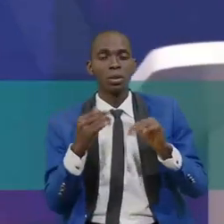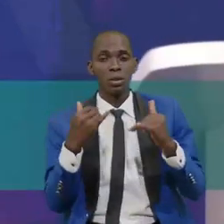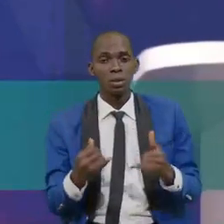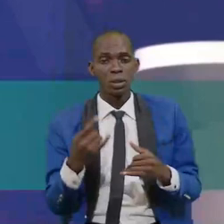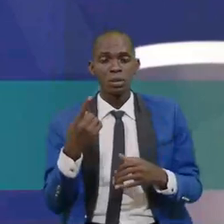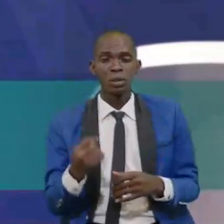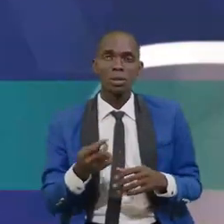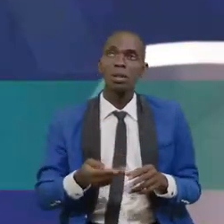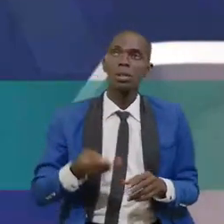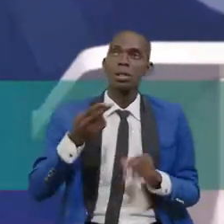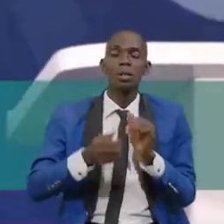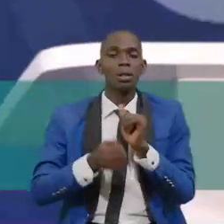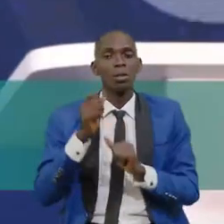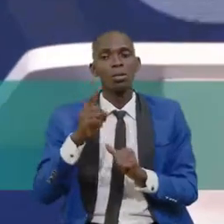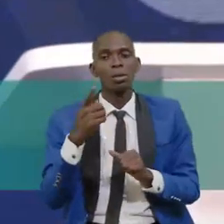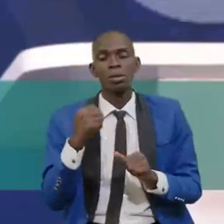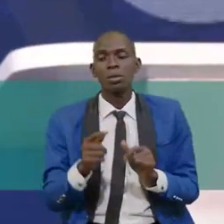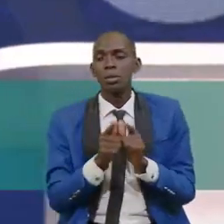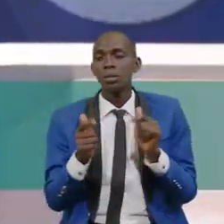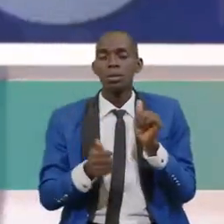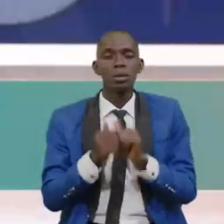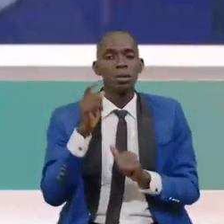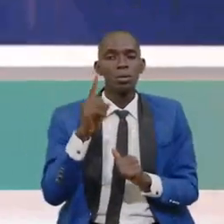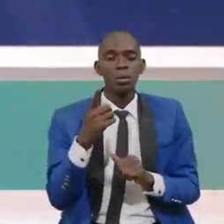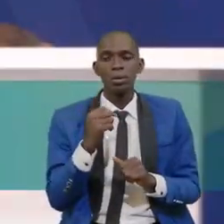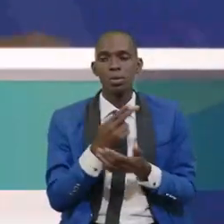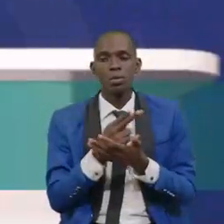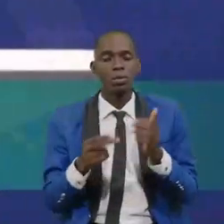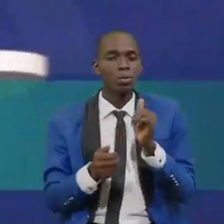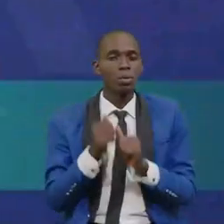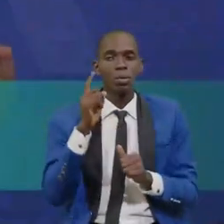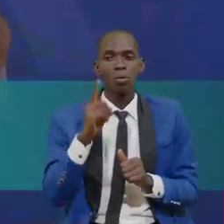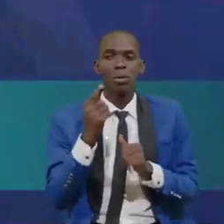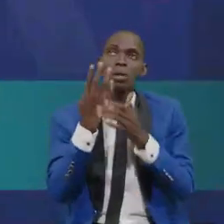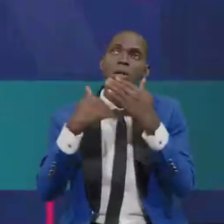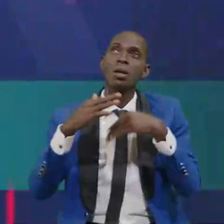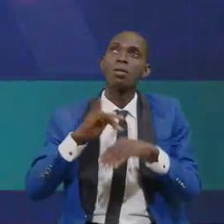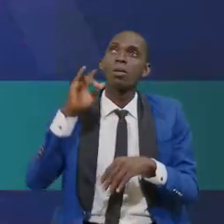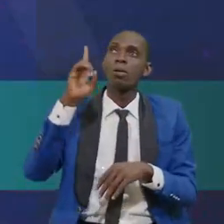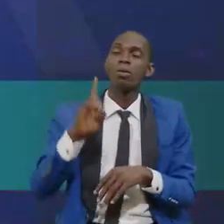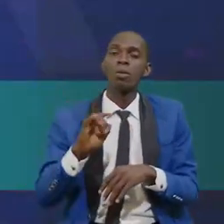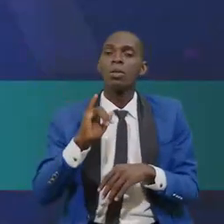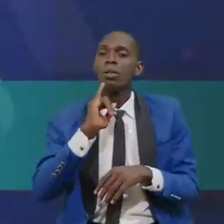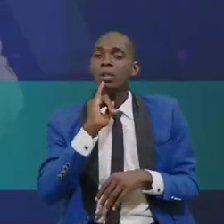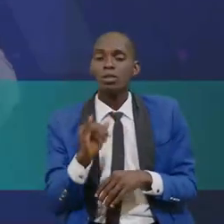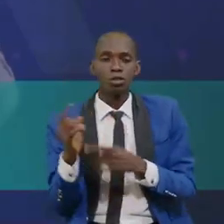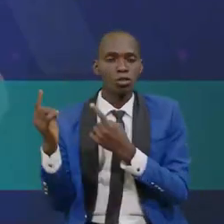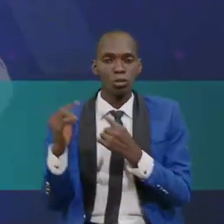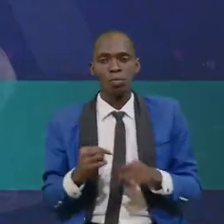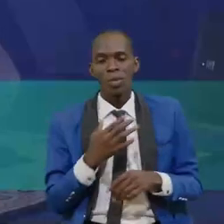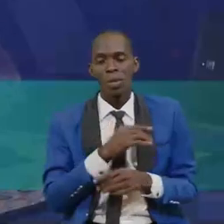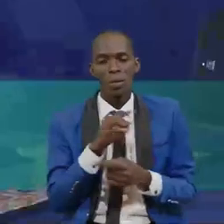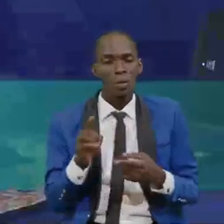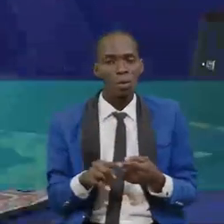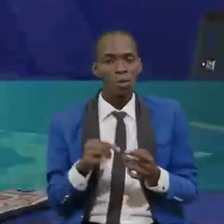grand, le plus élevé, le plus saint, le céleste viendra. Et quand il viendra,